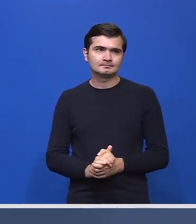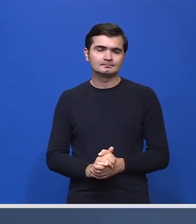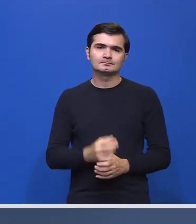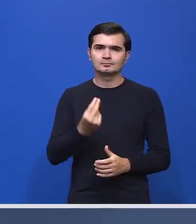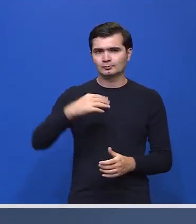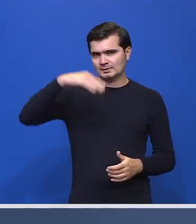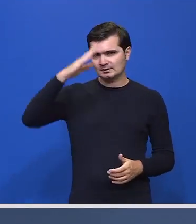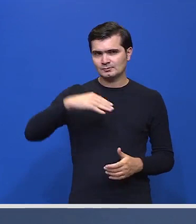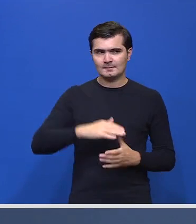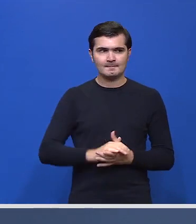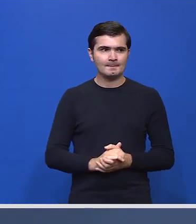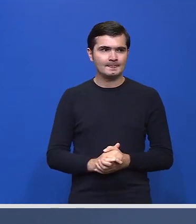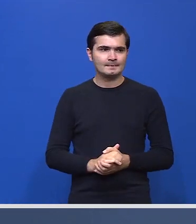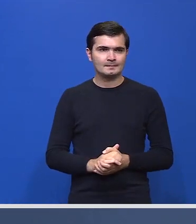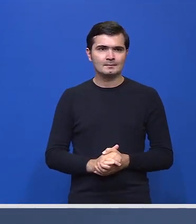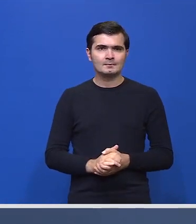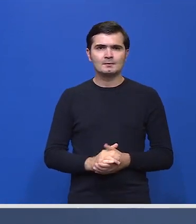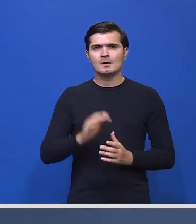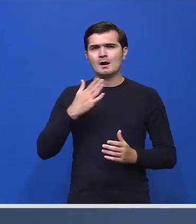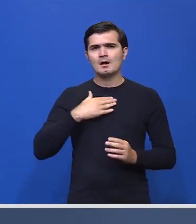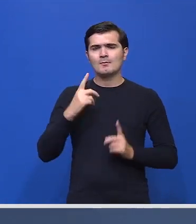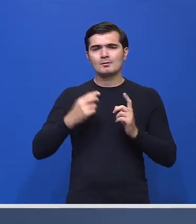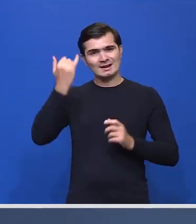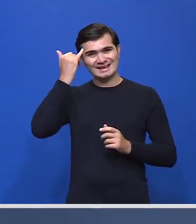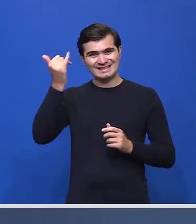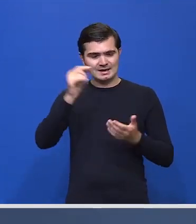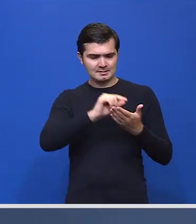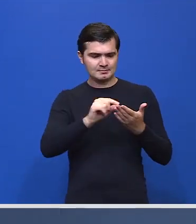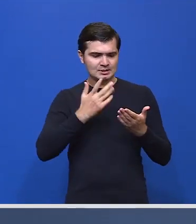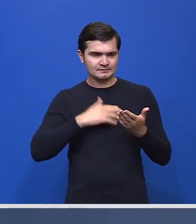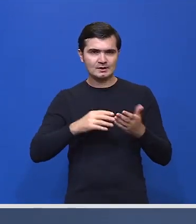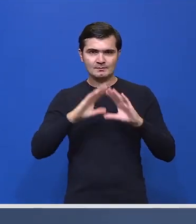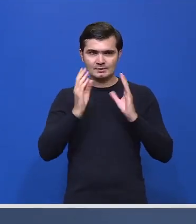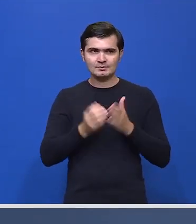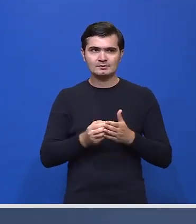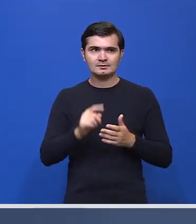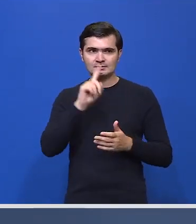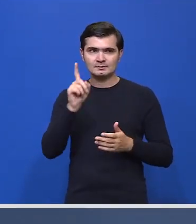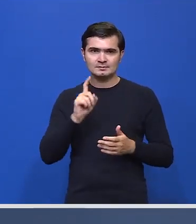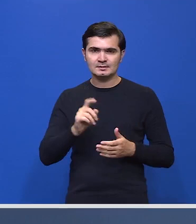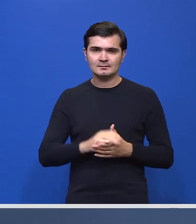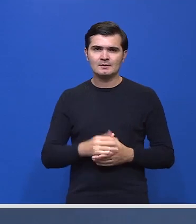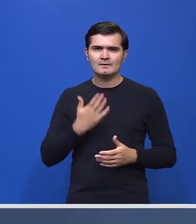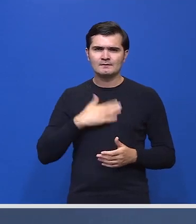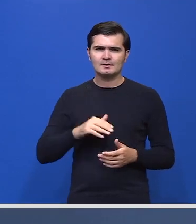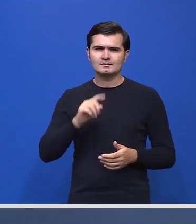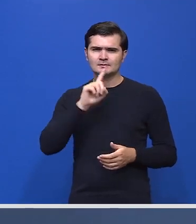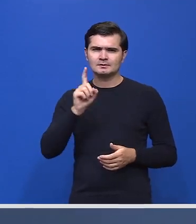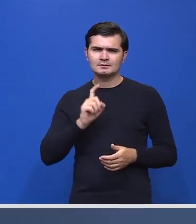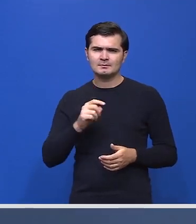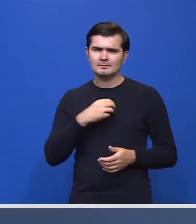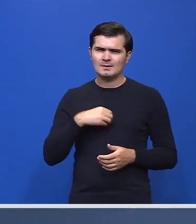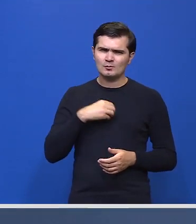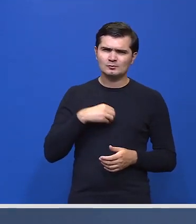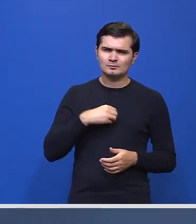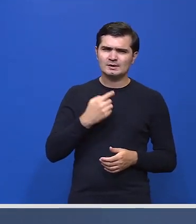Bună ziua, domnule ministru. Mi-am notat câteva idei și aș vrea să le ating pe toate, dacă aveți disponibilitate. Vă rog. V-aș întreba, spuneați și de nemulțumirile pe